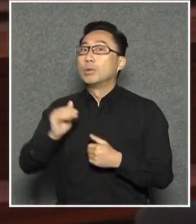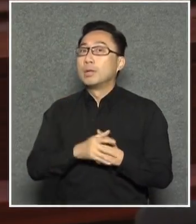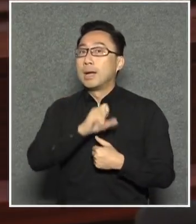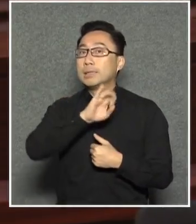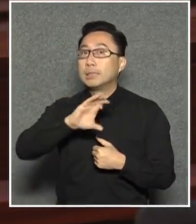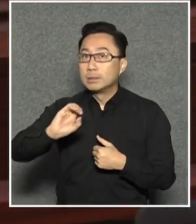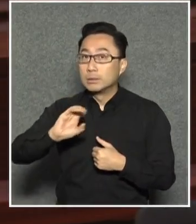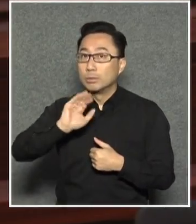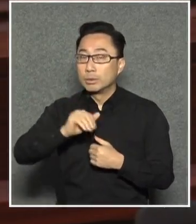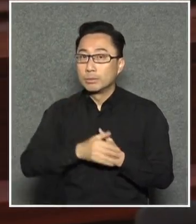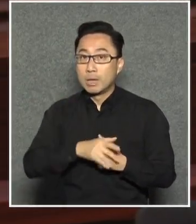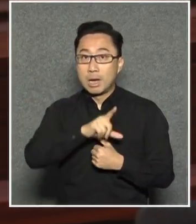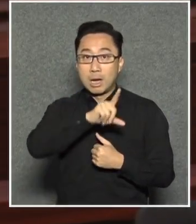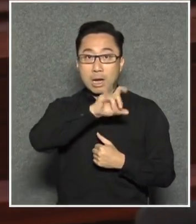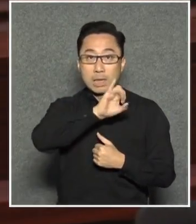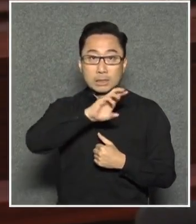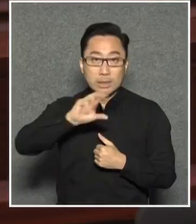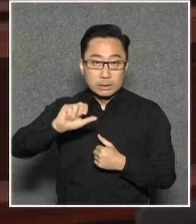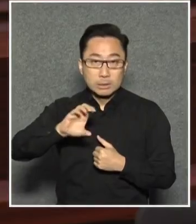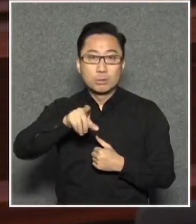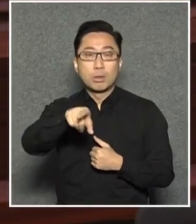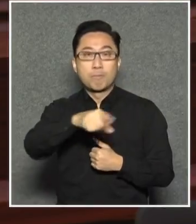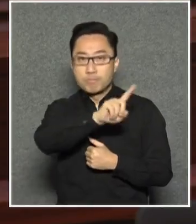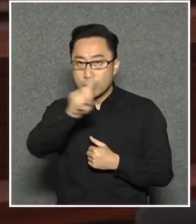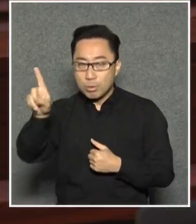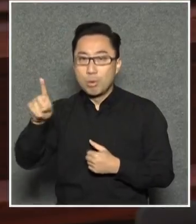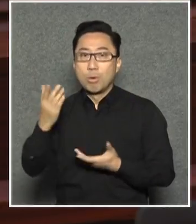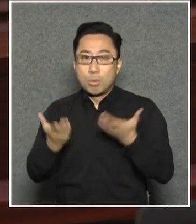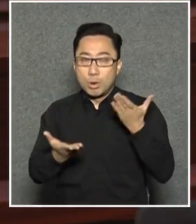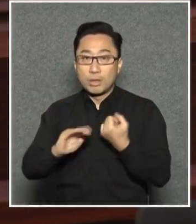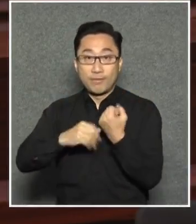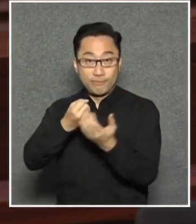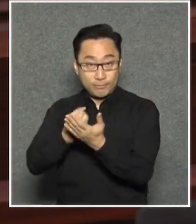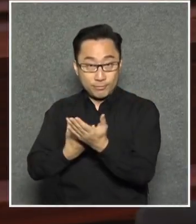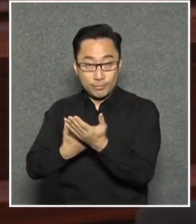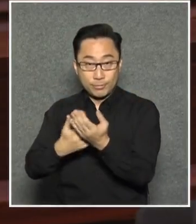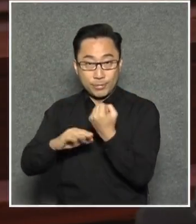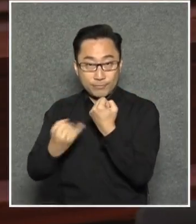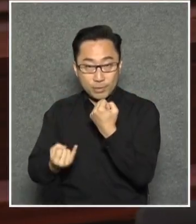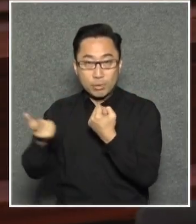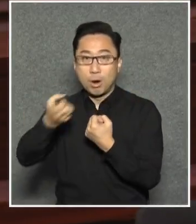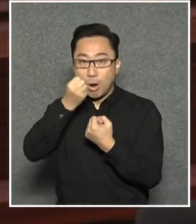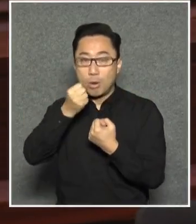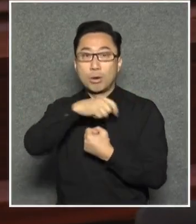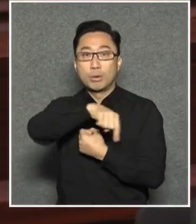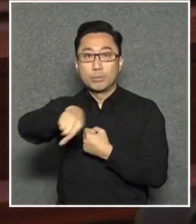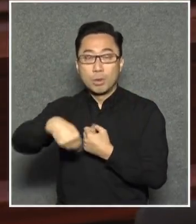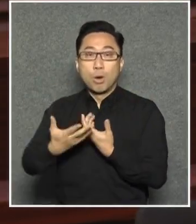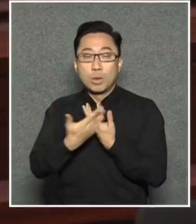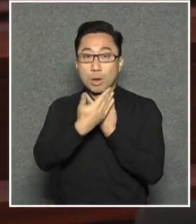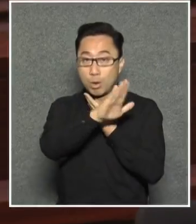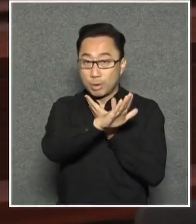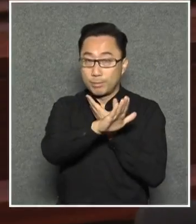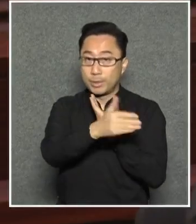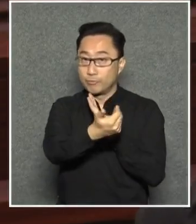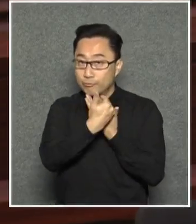公署係不論咩人。不論依件咁嘅違法嘅事件係喺香港進行定係香港以外嘅進行，佢哋根據